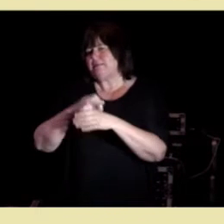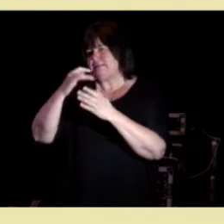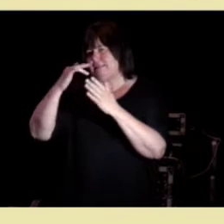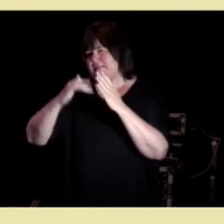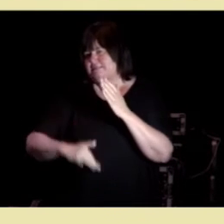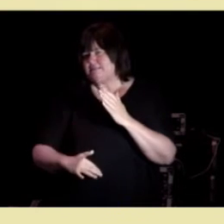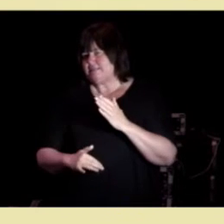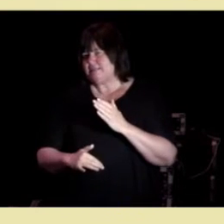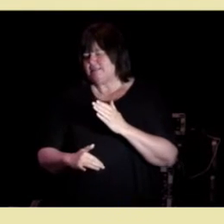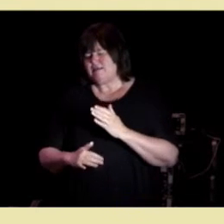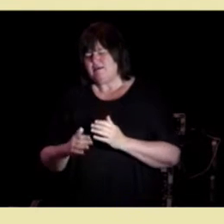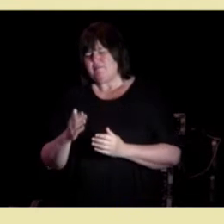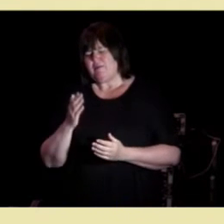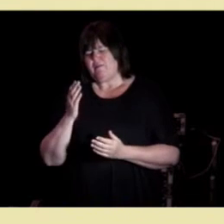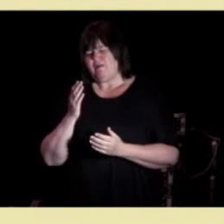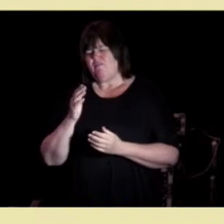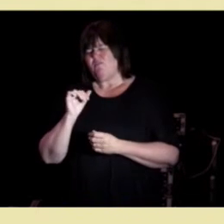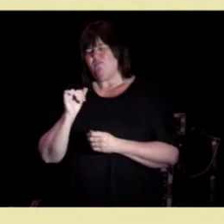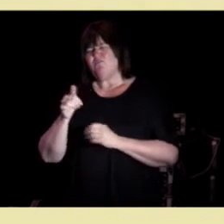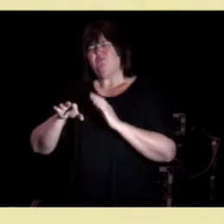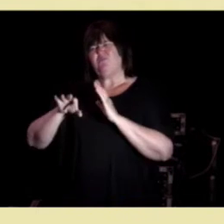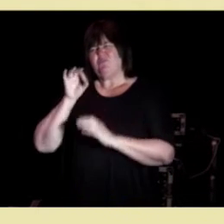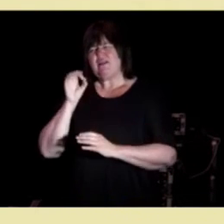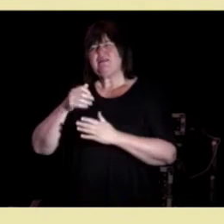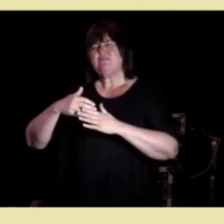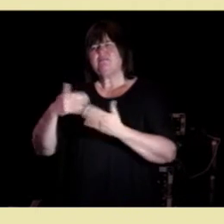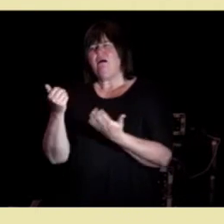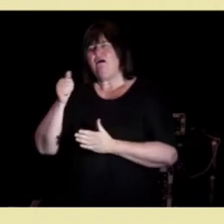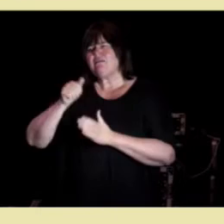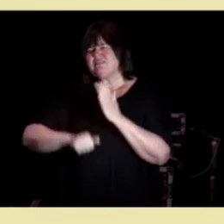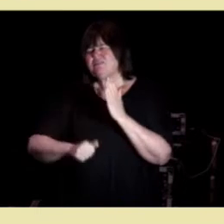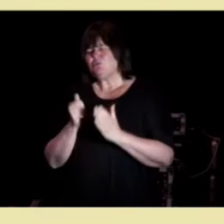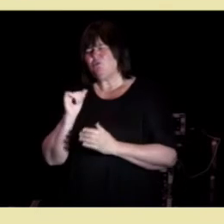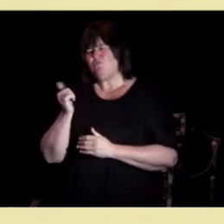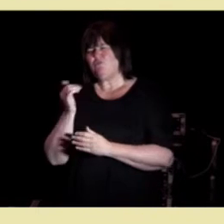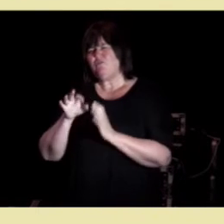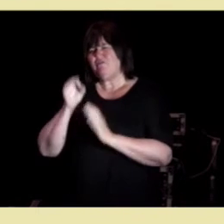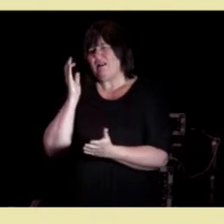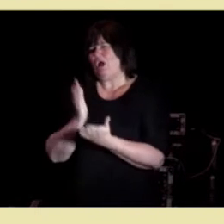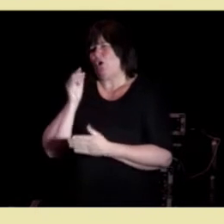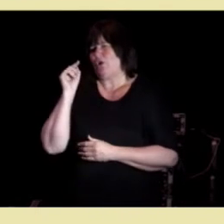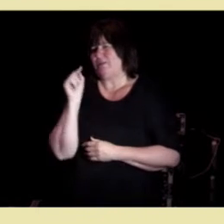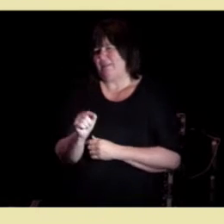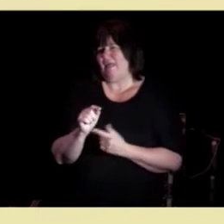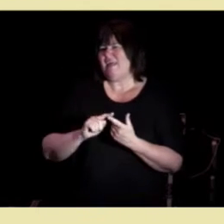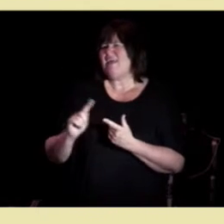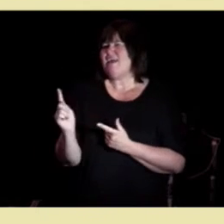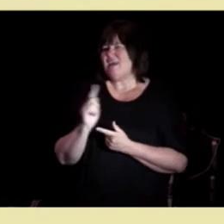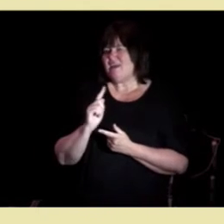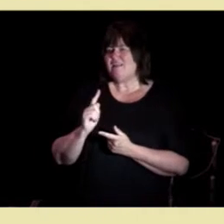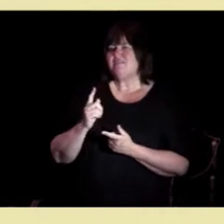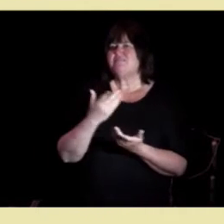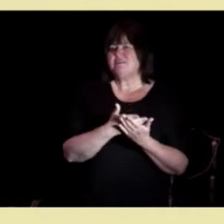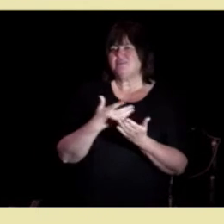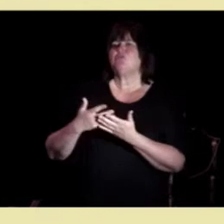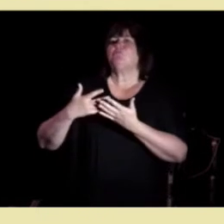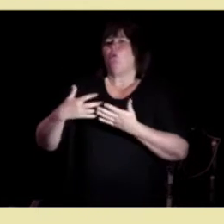Men hvorfor velge akkurat dagkirurgi, eller rettere sagt tjenester som oftest blir utført som dagkirurgi?